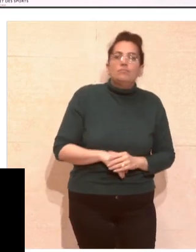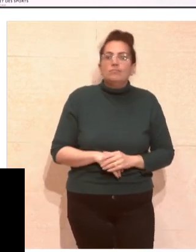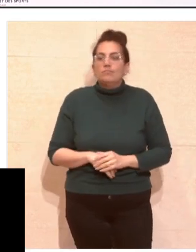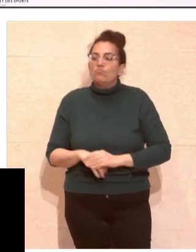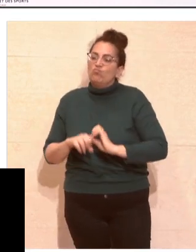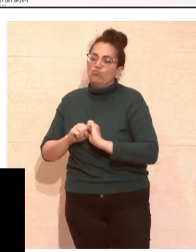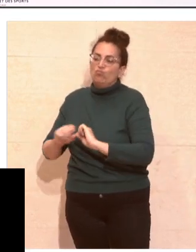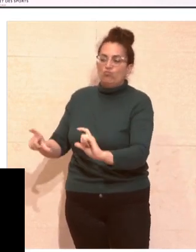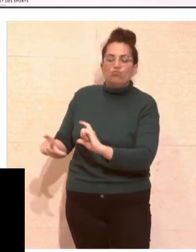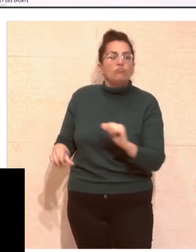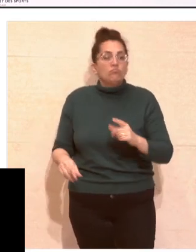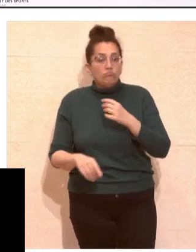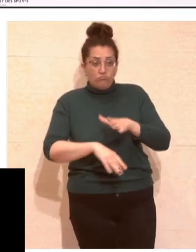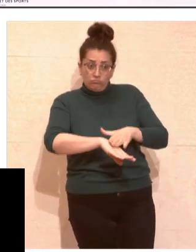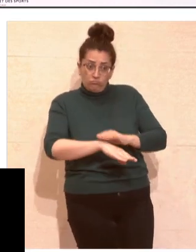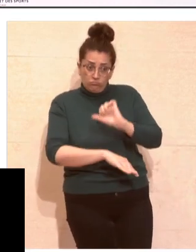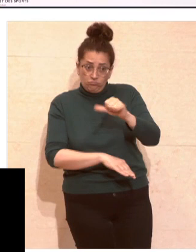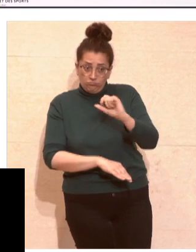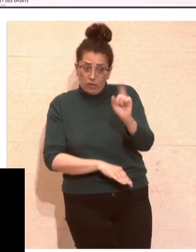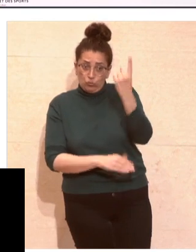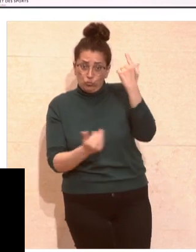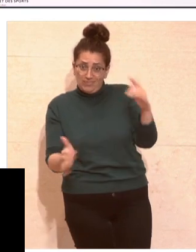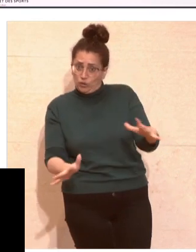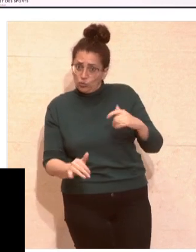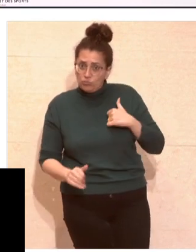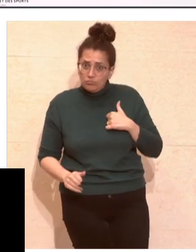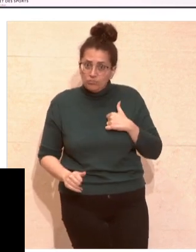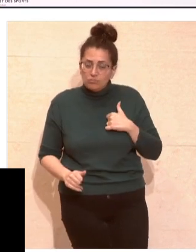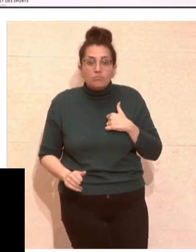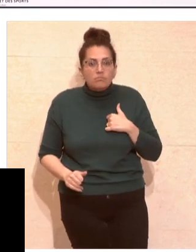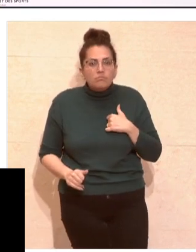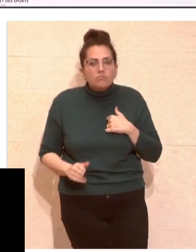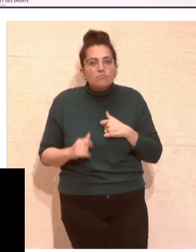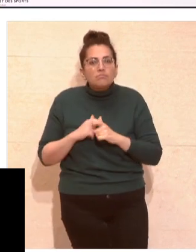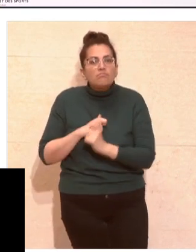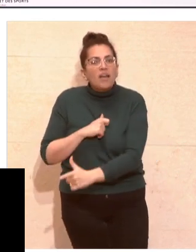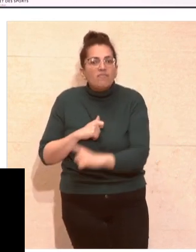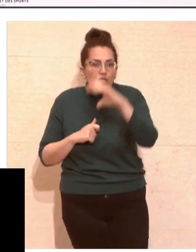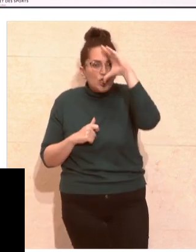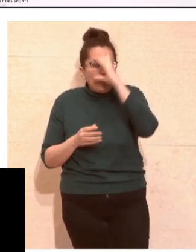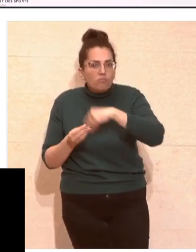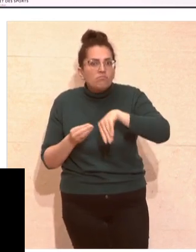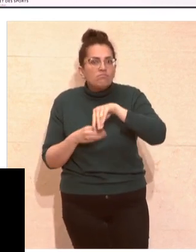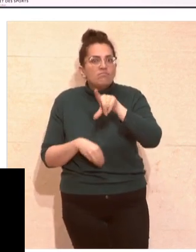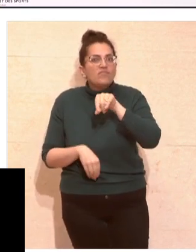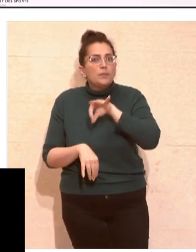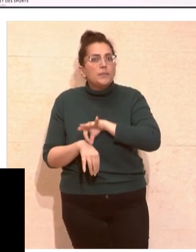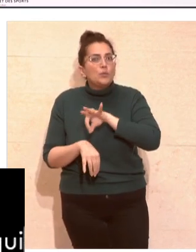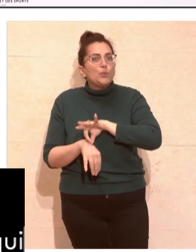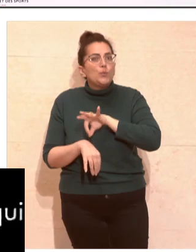tu peux utiliser l'écran 1 heure par jour, eh bien, on voit qu'on gagne 20 minutes de sommeil chez ceux qui appliquent cette